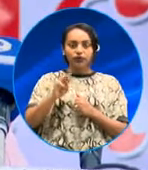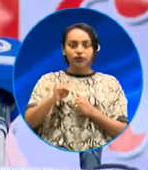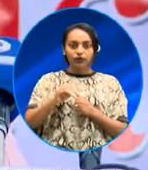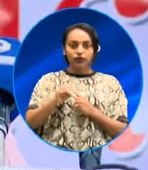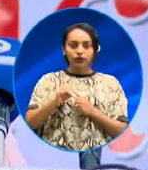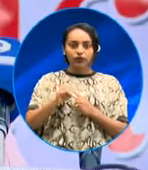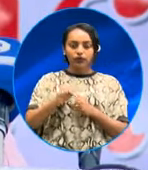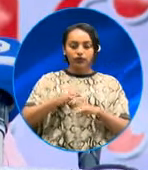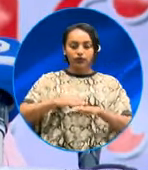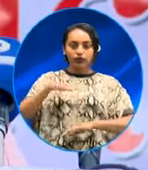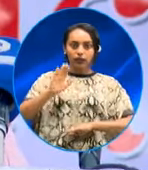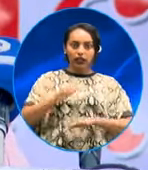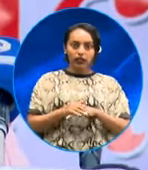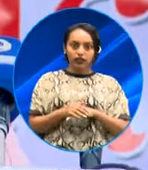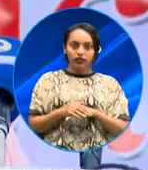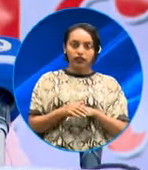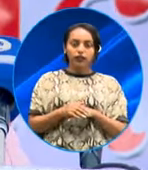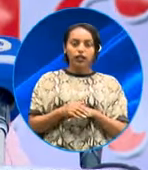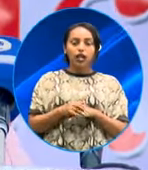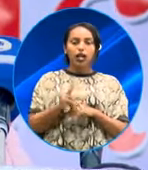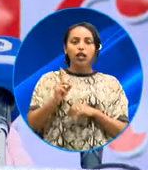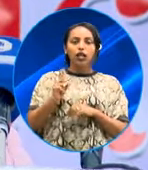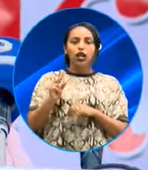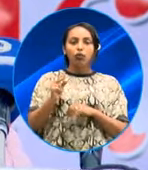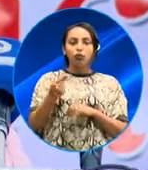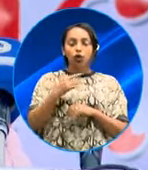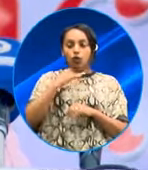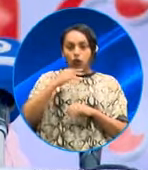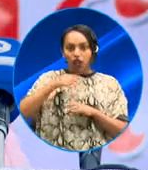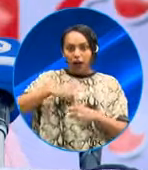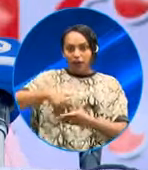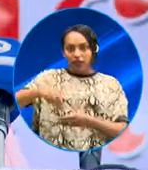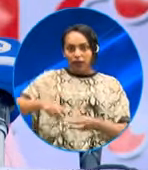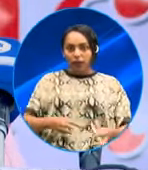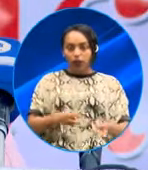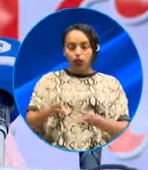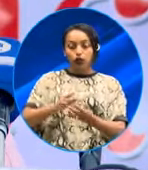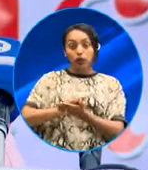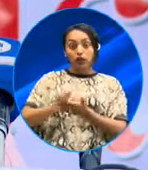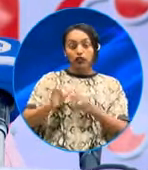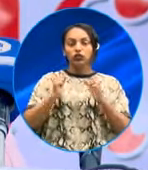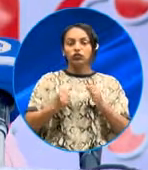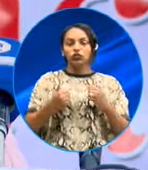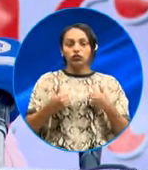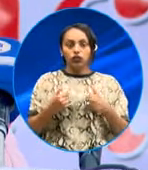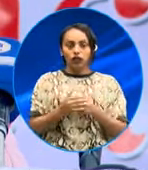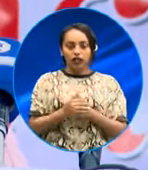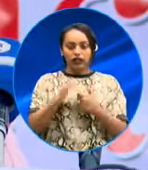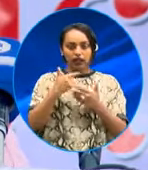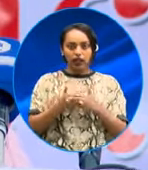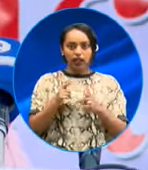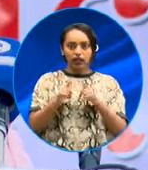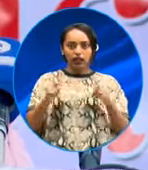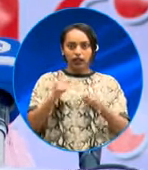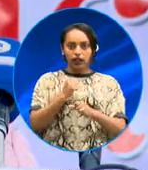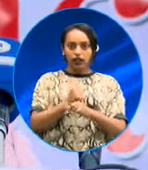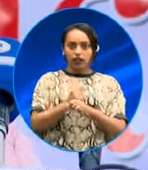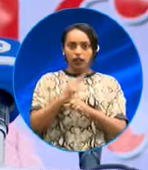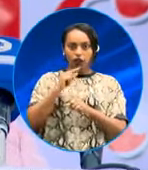ሜትር በላይ የቦይ የውሃ መውረጃ ቦዎችን ማጽዳት ችለናል። ይሄ ትልቅ ስራ